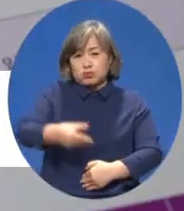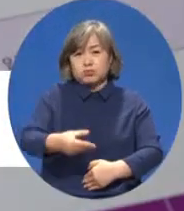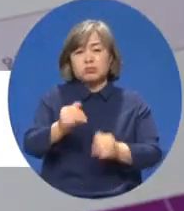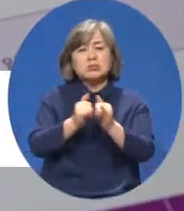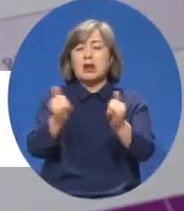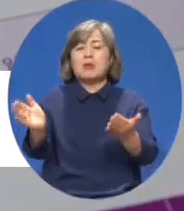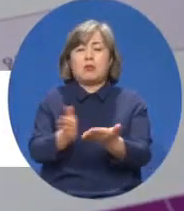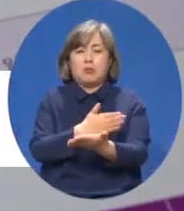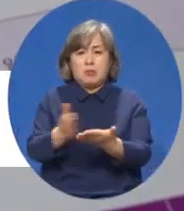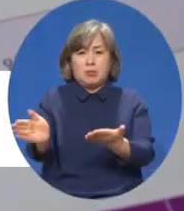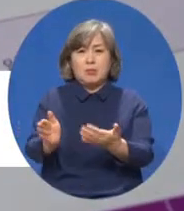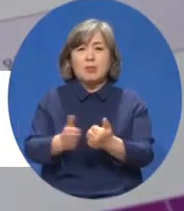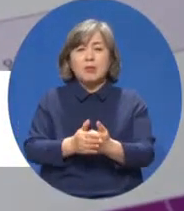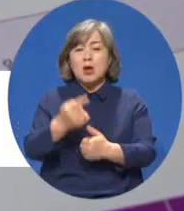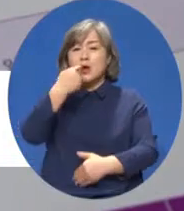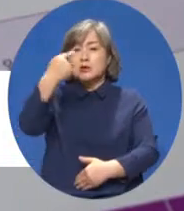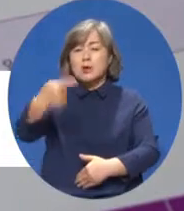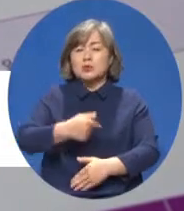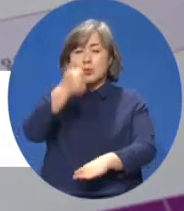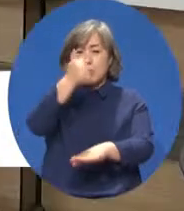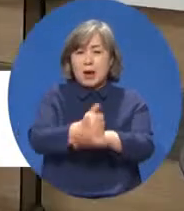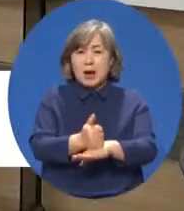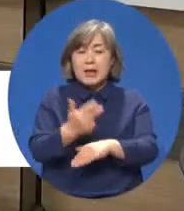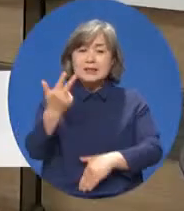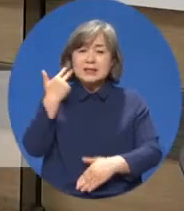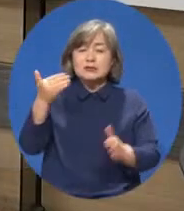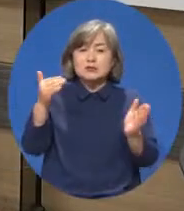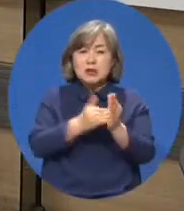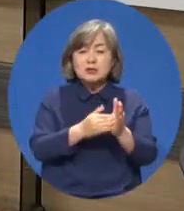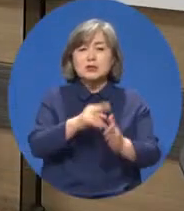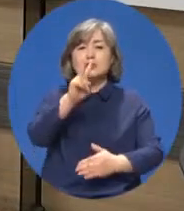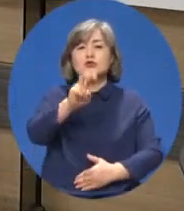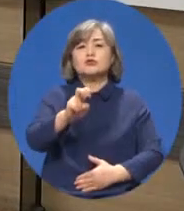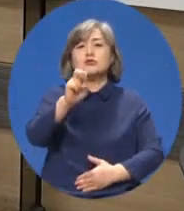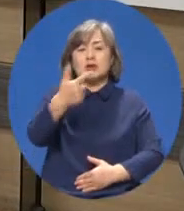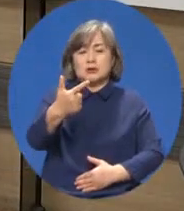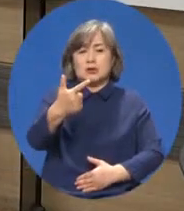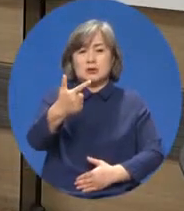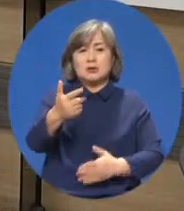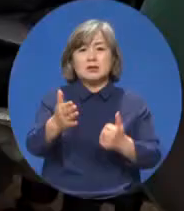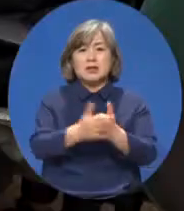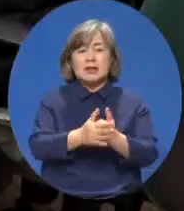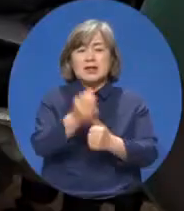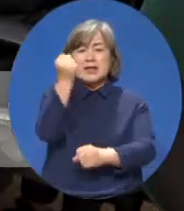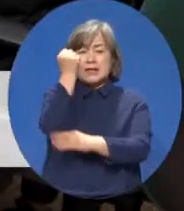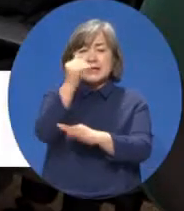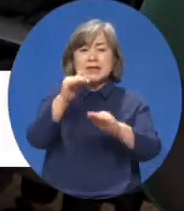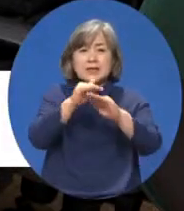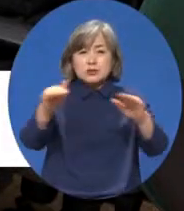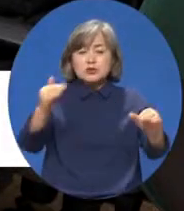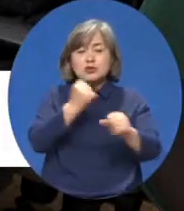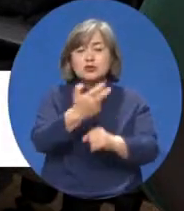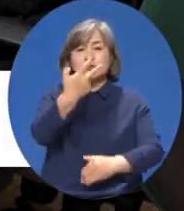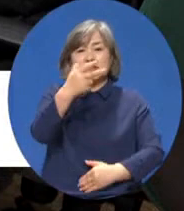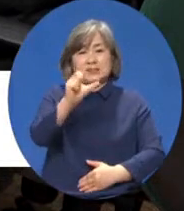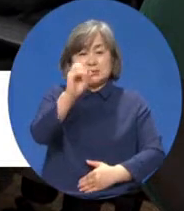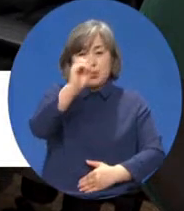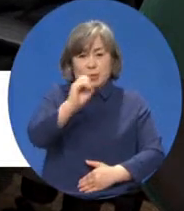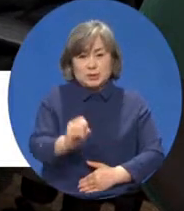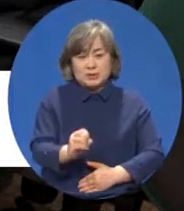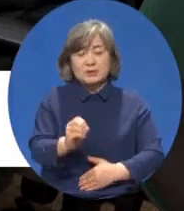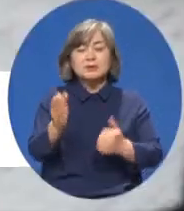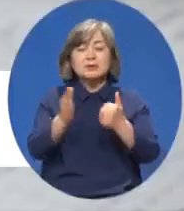거의 없습니다. 접수 마감인 지난주까지 고작 26장. 기준 중위소득 75%